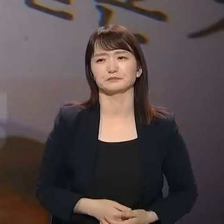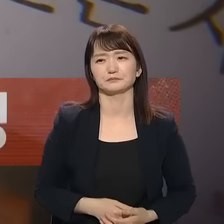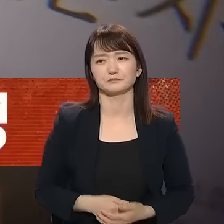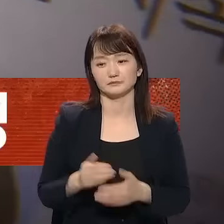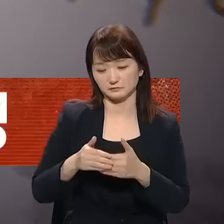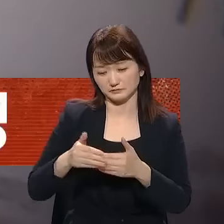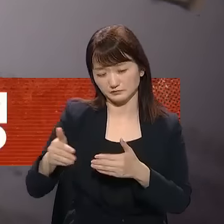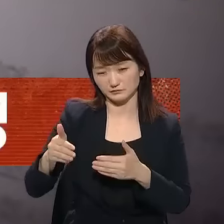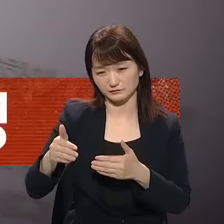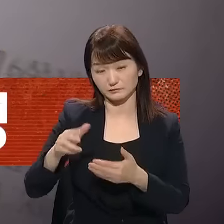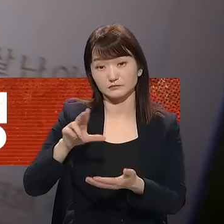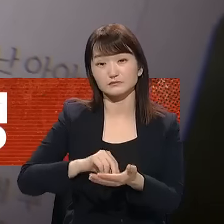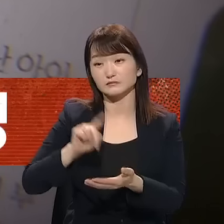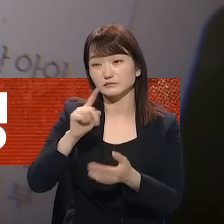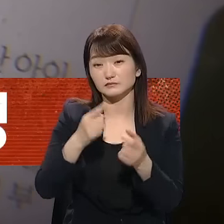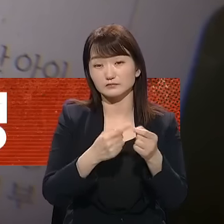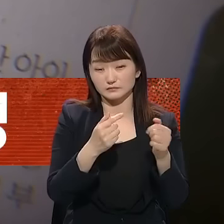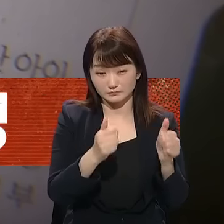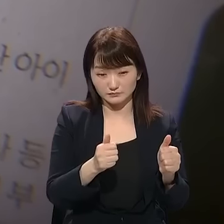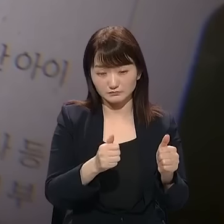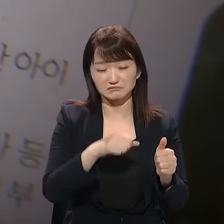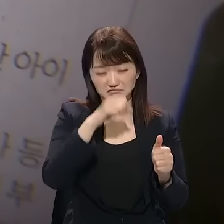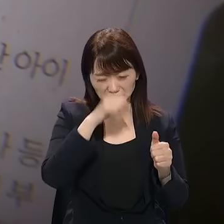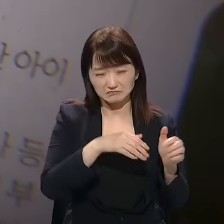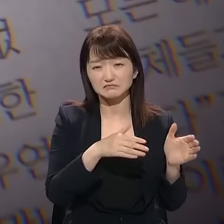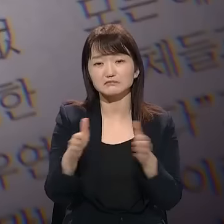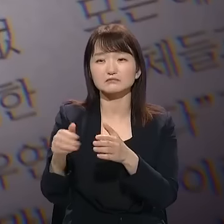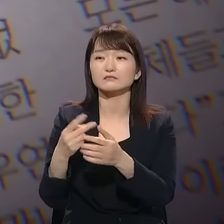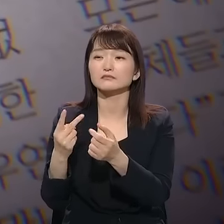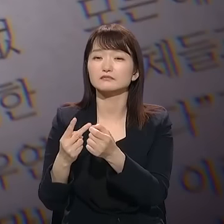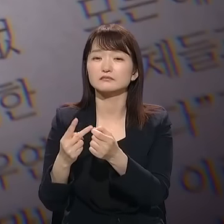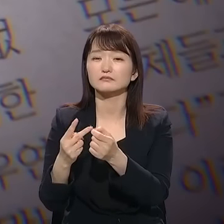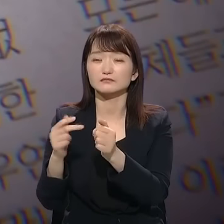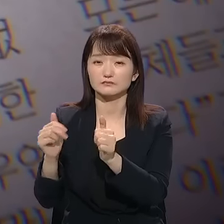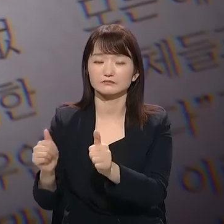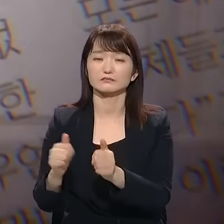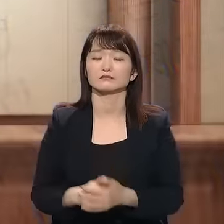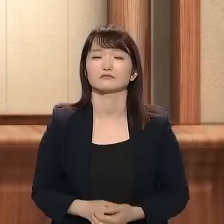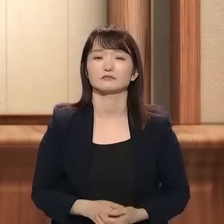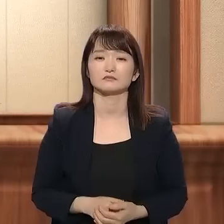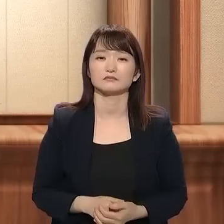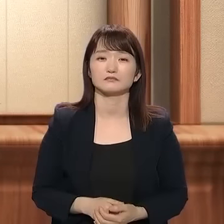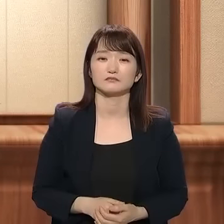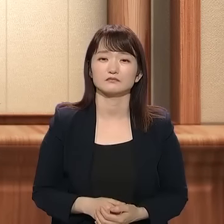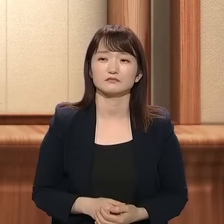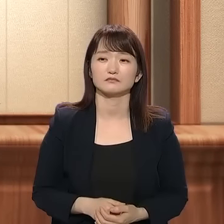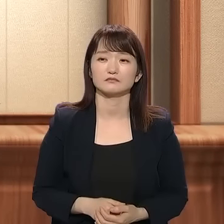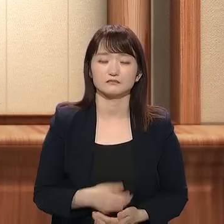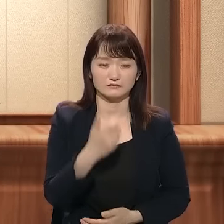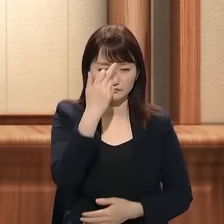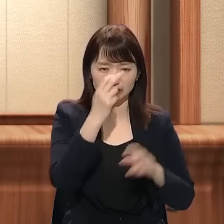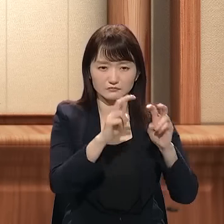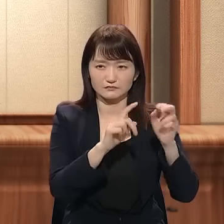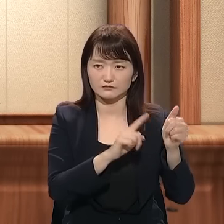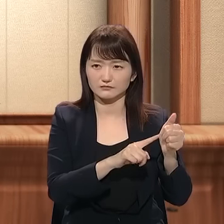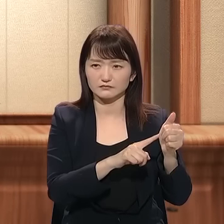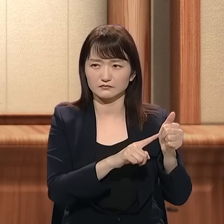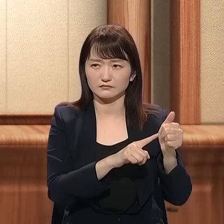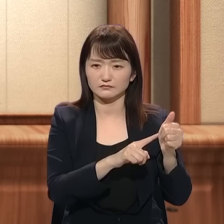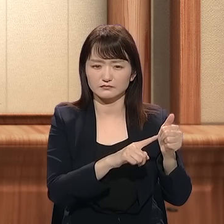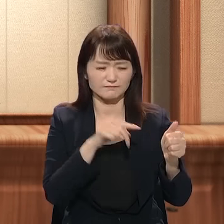과정에서 이제 가장 문제가 됐던게 1심에서는 그냥 그게 넘어가 버렸는데 2심에서는 항수 재판 보은 최태원 회장을 상당히